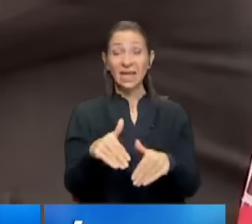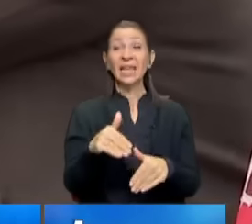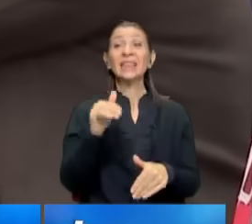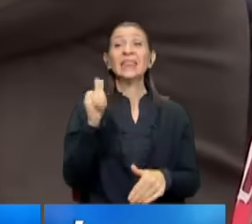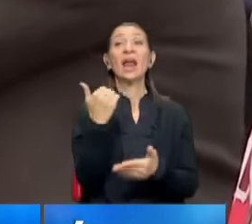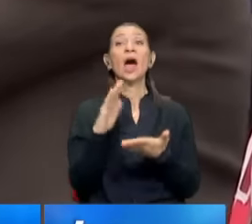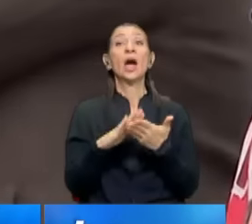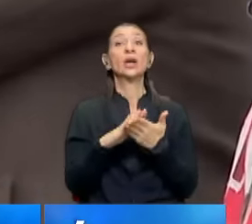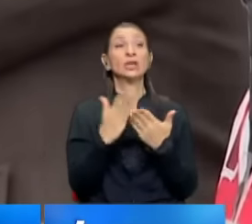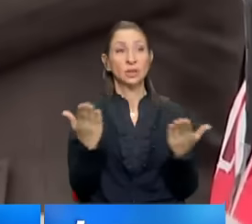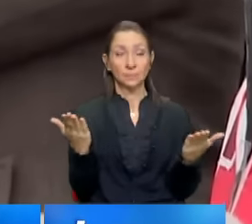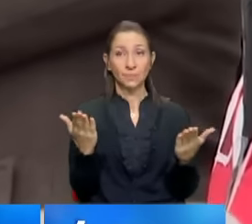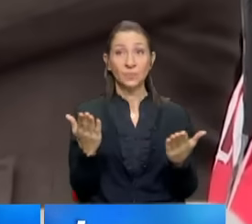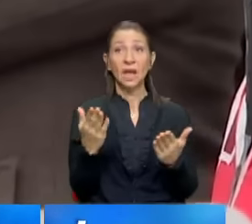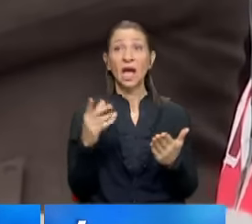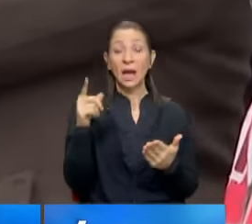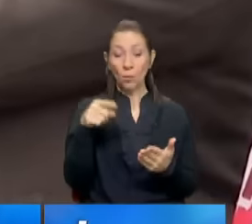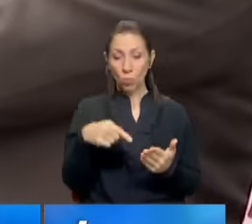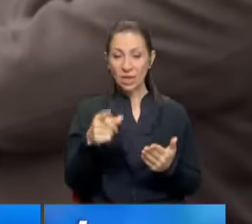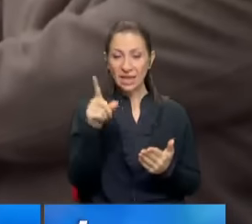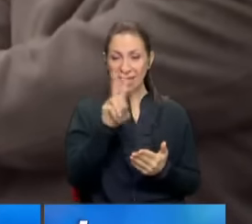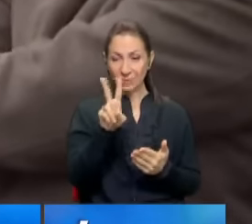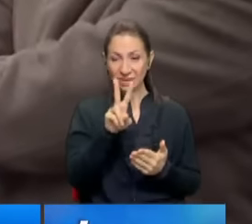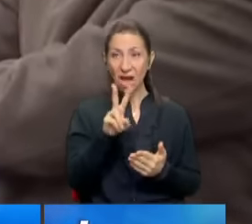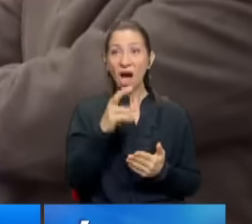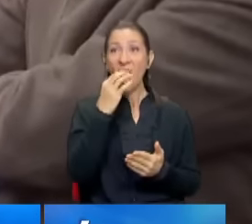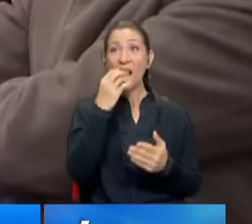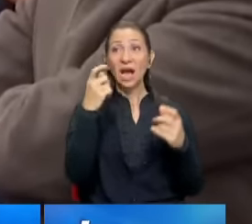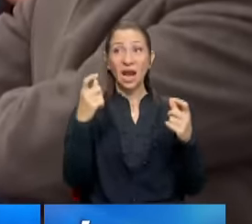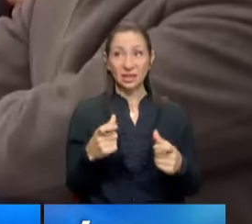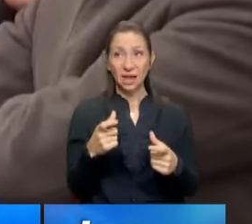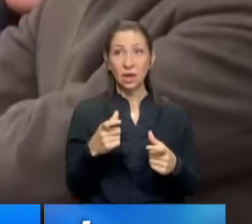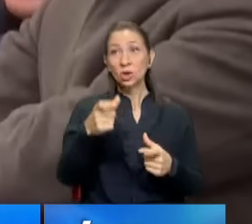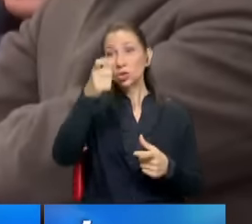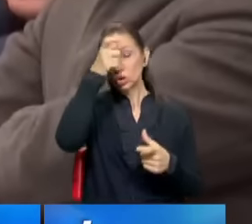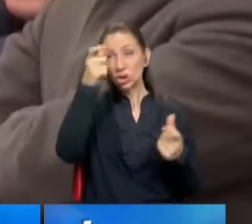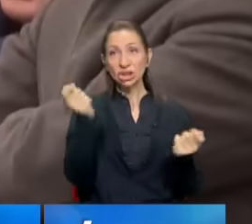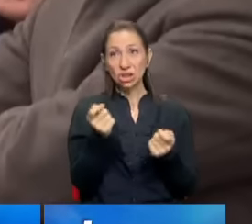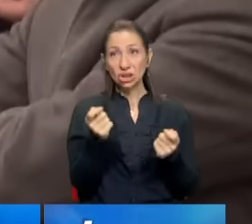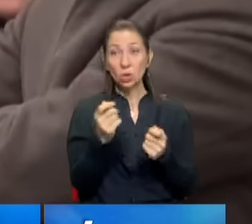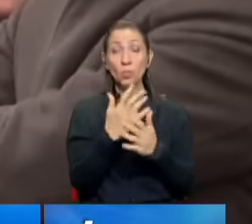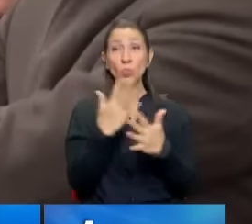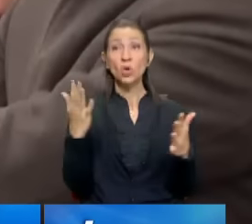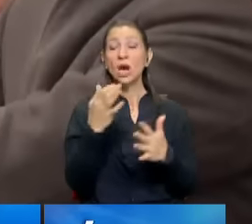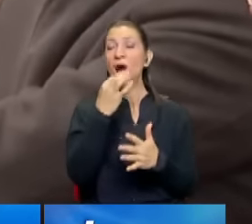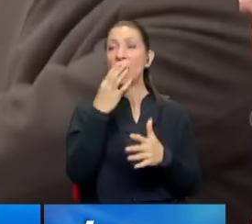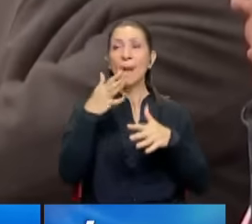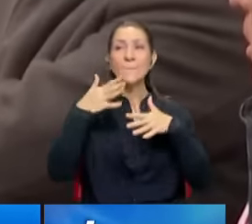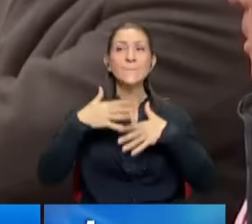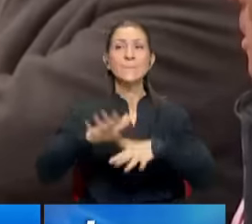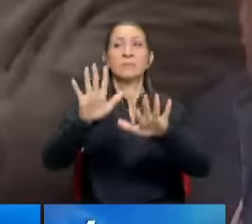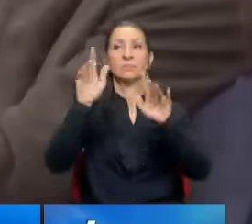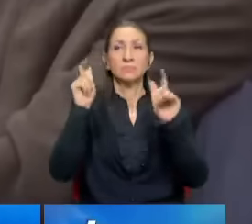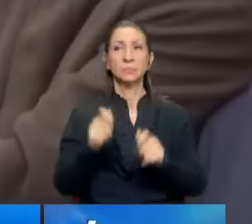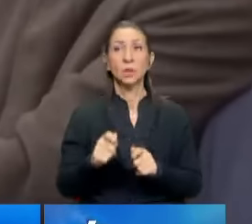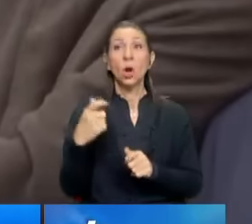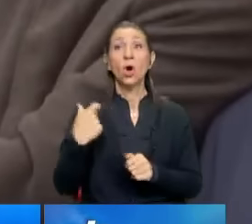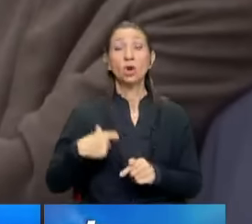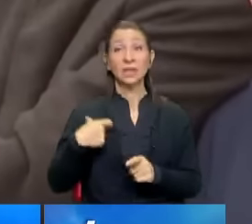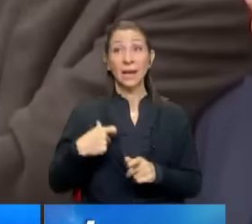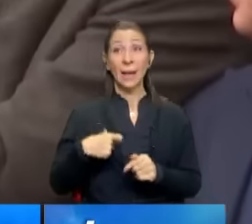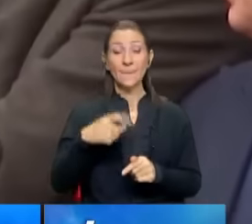Değerli arkadaşlarım, ayın 20'sinde Ankara'da Türk İş'in Büyük Ankara mitingini yapacağız.